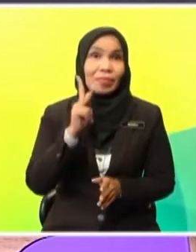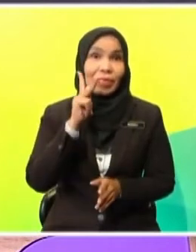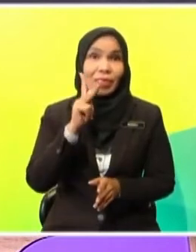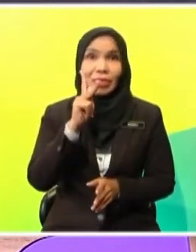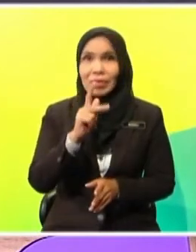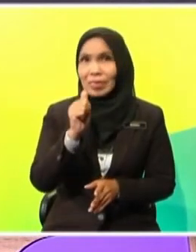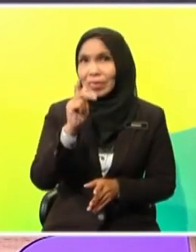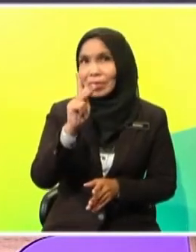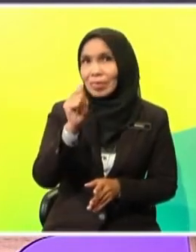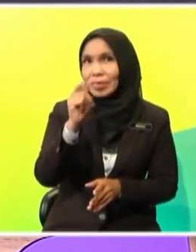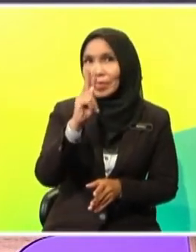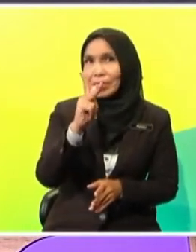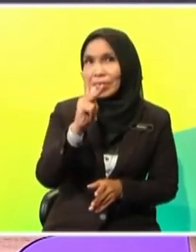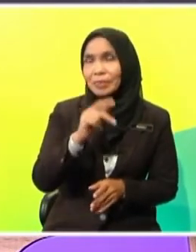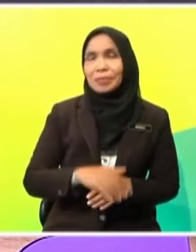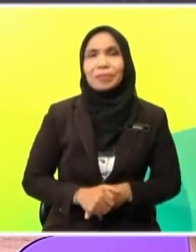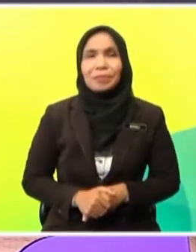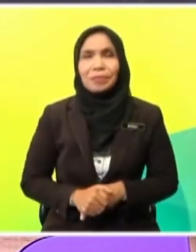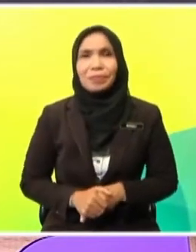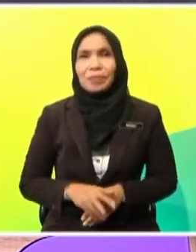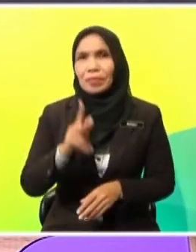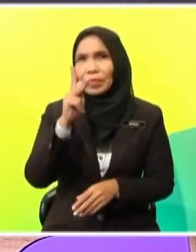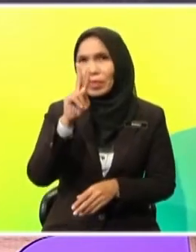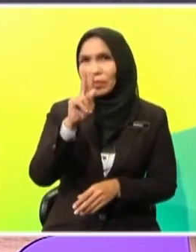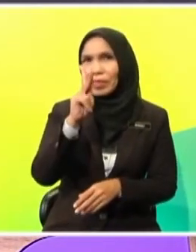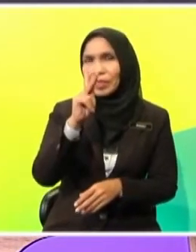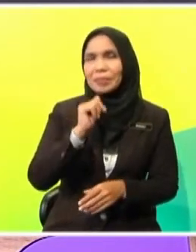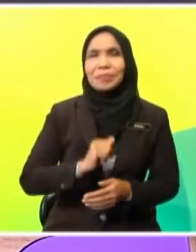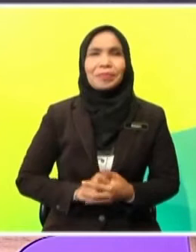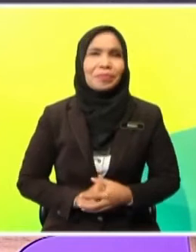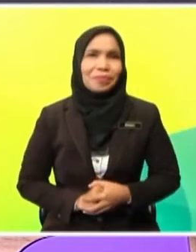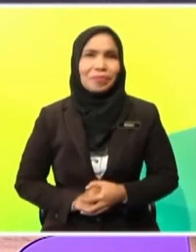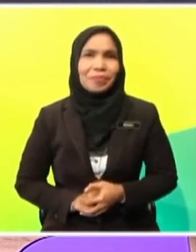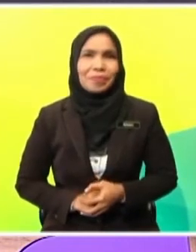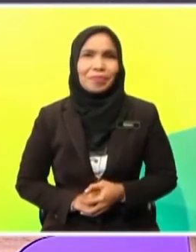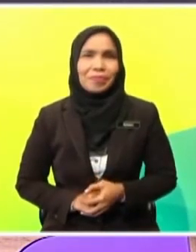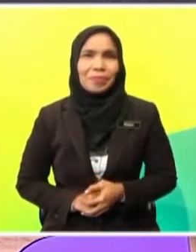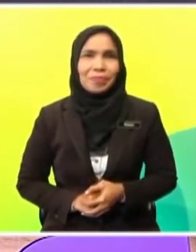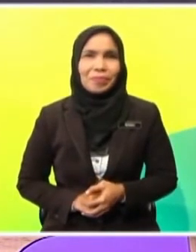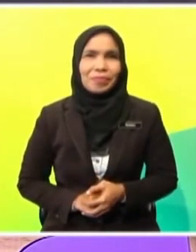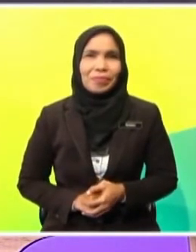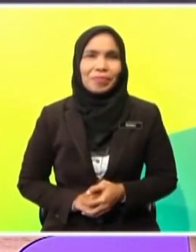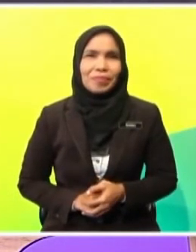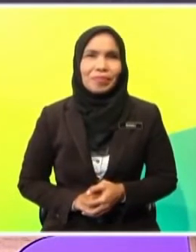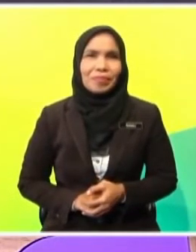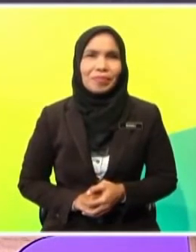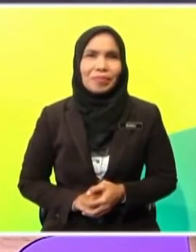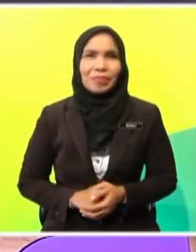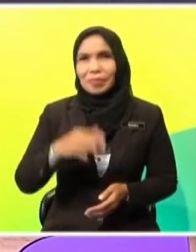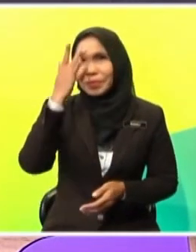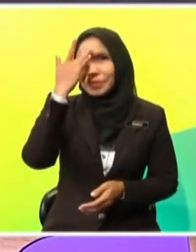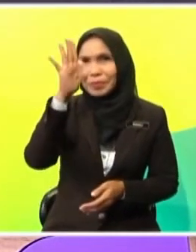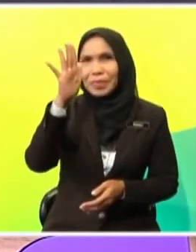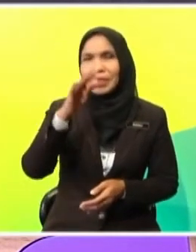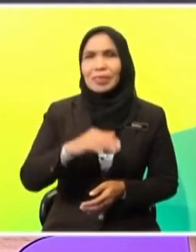oke bagus seterusnya konsonan Walker konsumen untuk konsumen book concern pandai